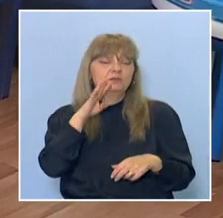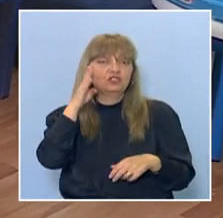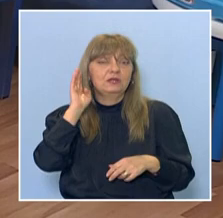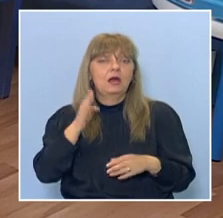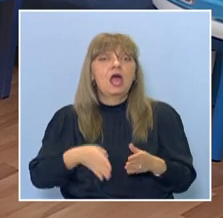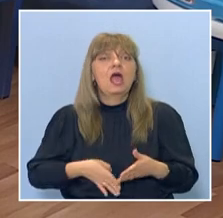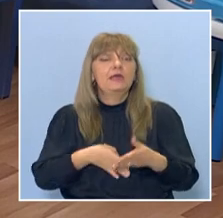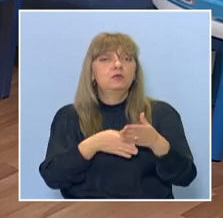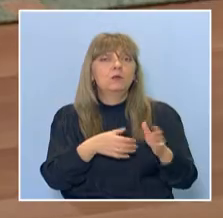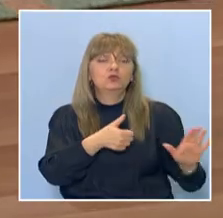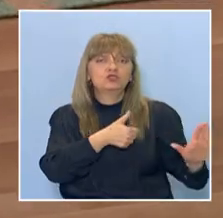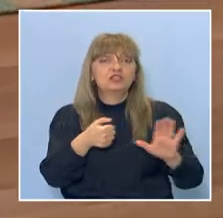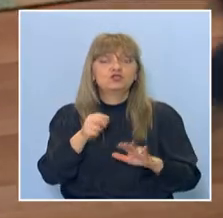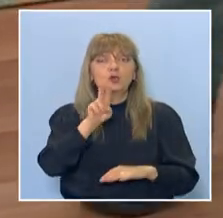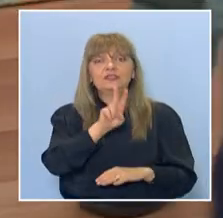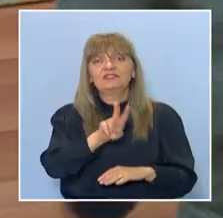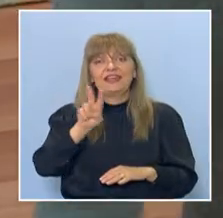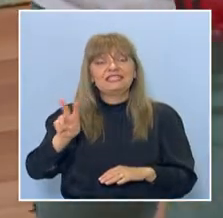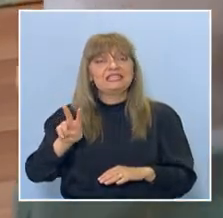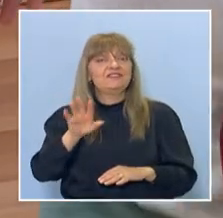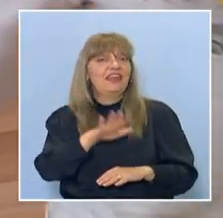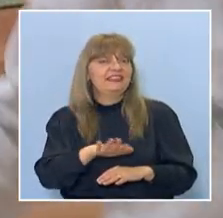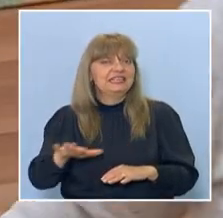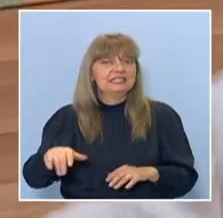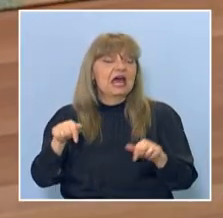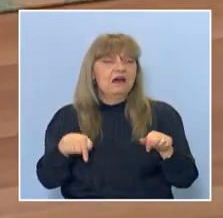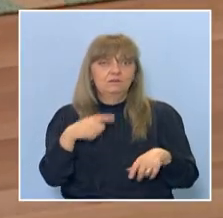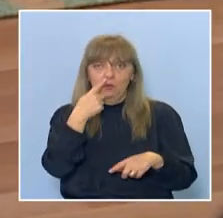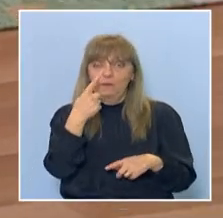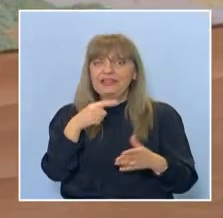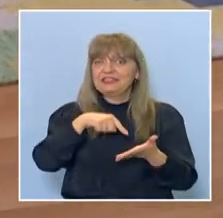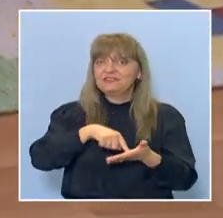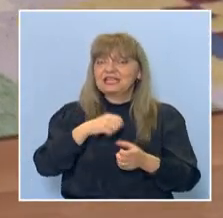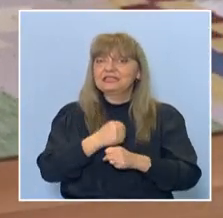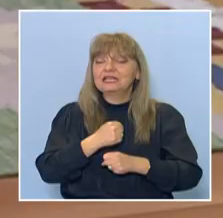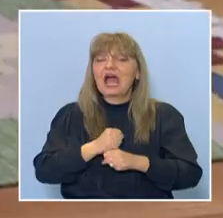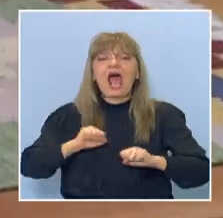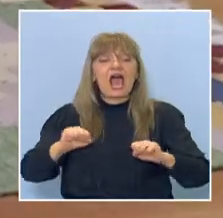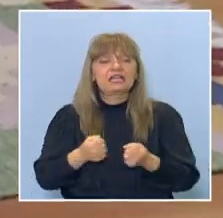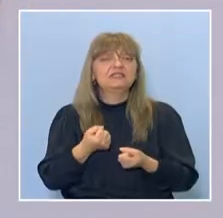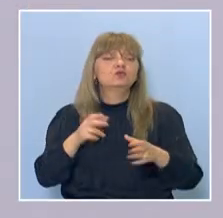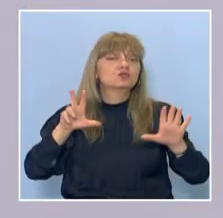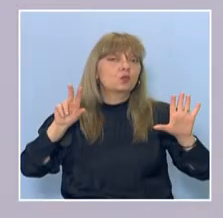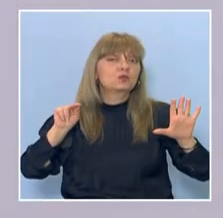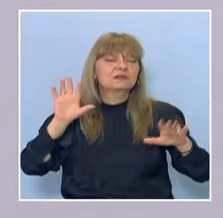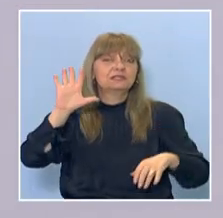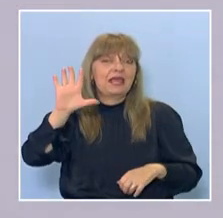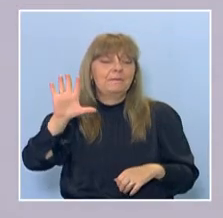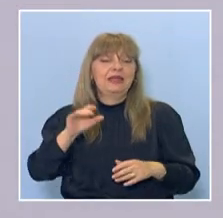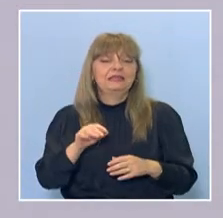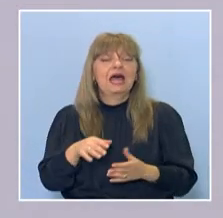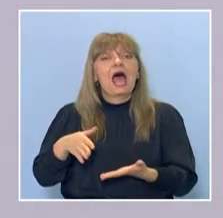на 622 деца. А в момента в центъра се работи активно с 85, а през услугата